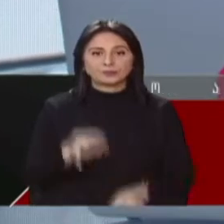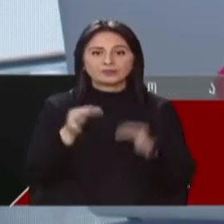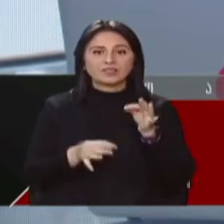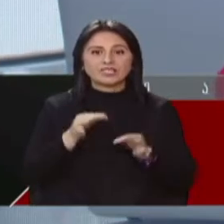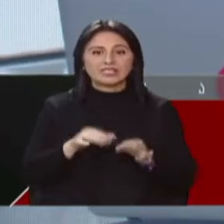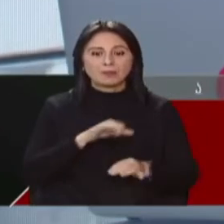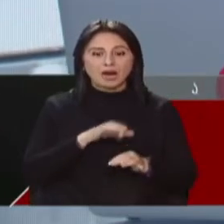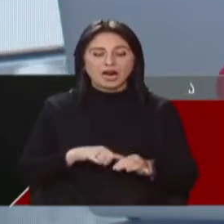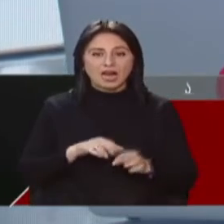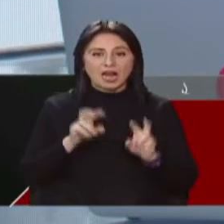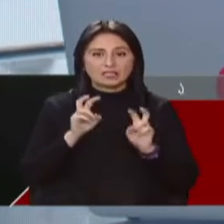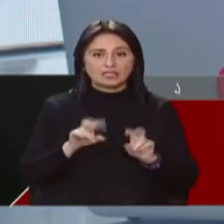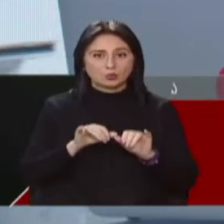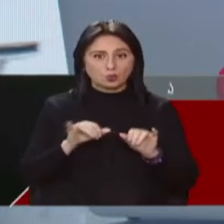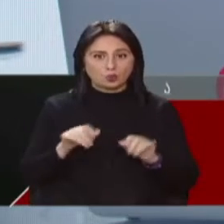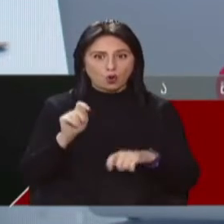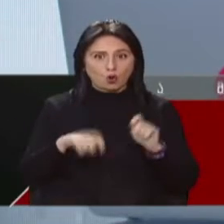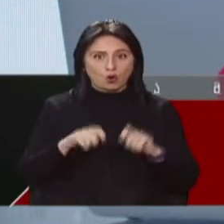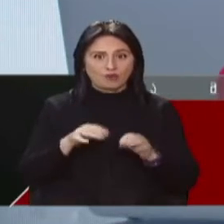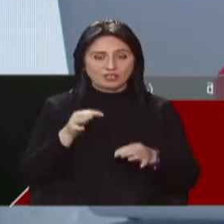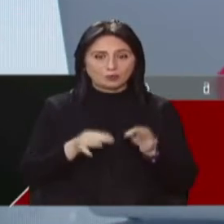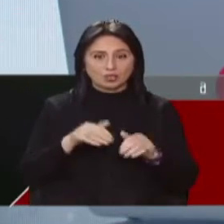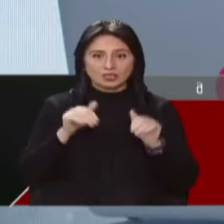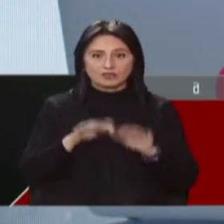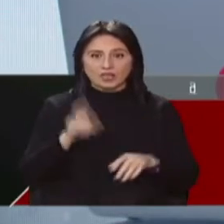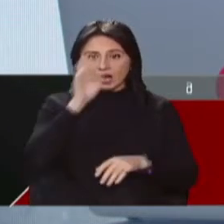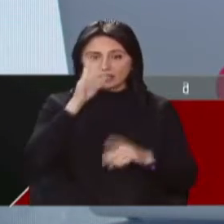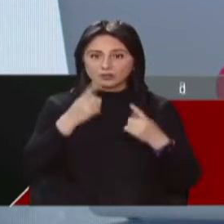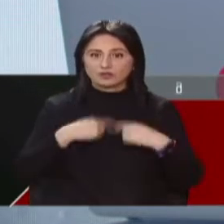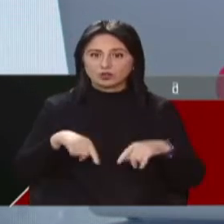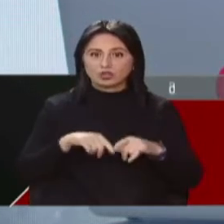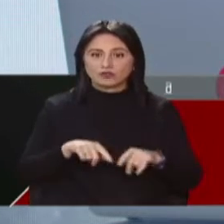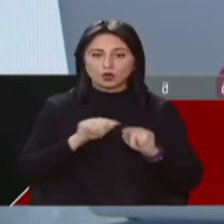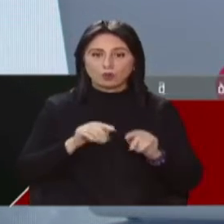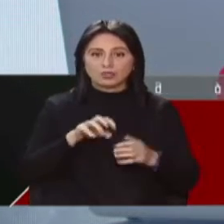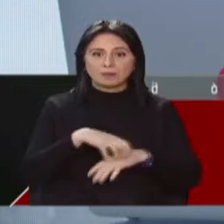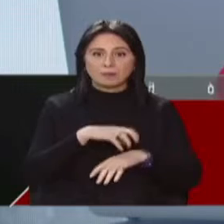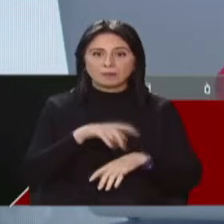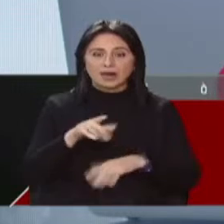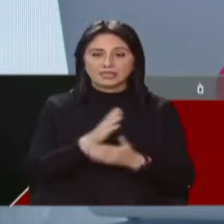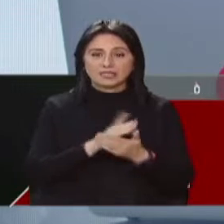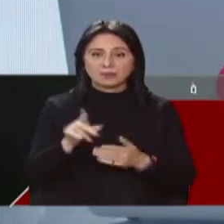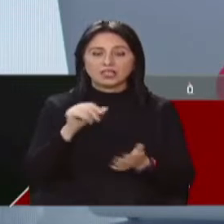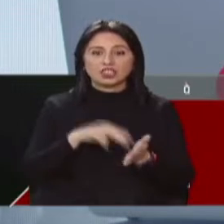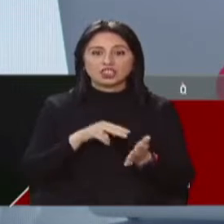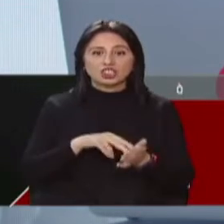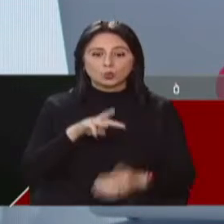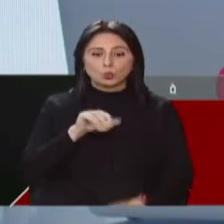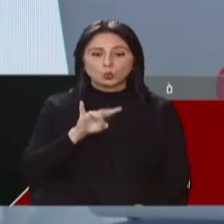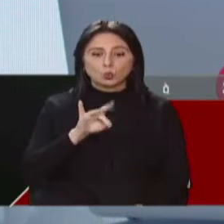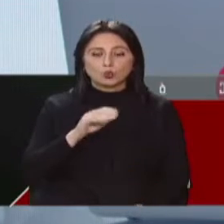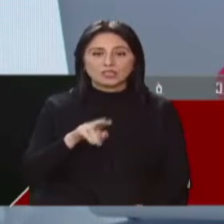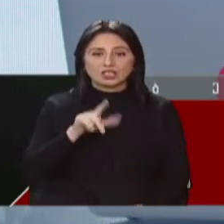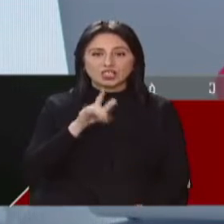Samartul planis gazele va susține benmo. Samartul a conferinței gazele scotele băs arăsăm tarba sectorii se dau posturi partea bisnațiile matișe pasă bitele ban nurusiți